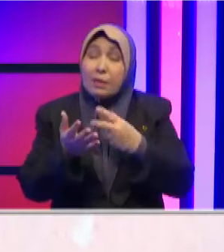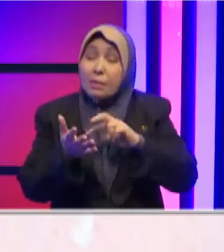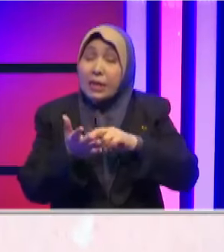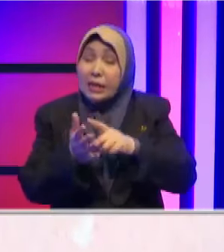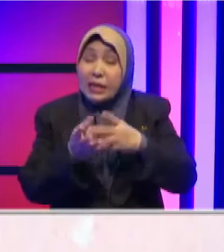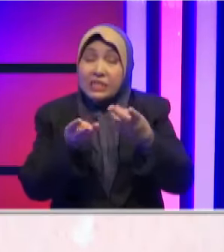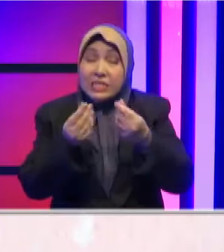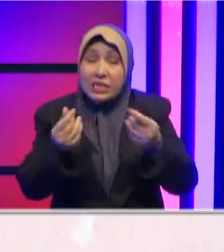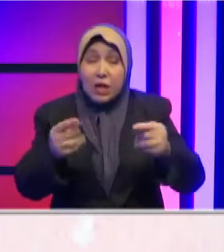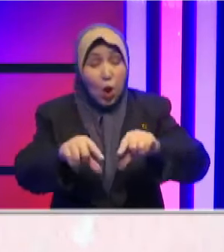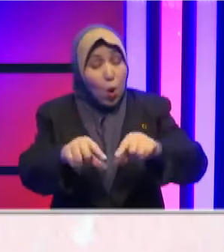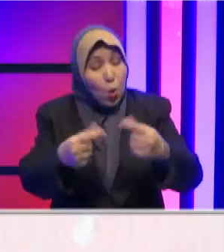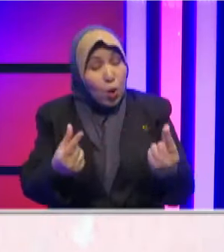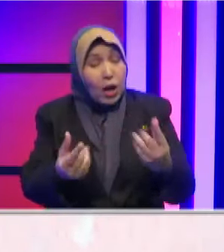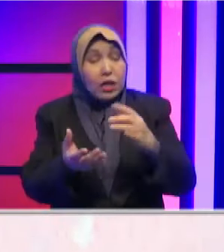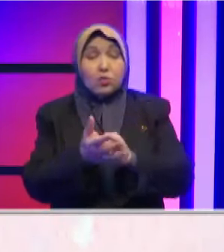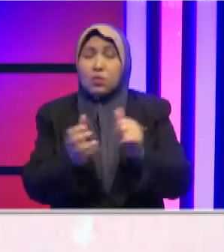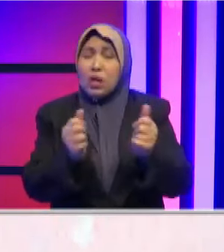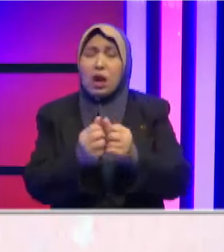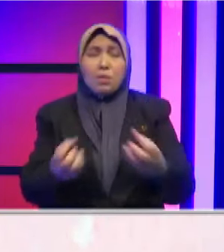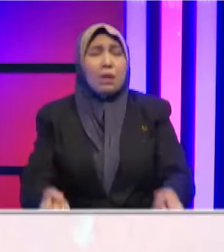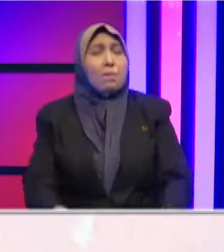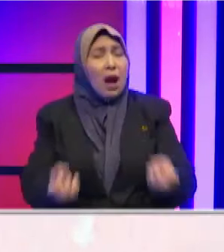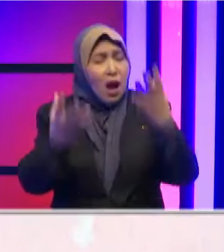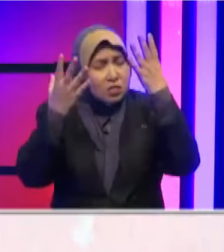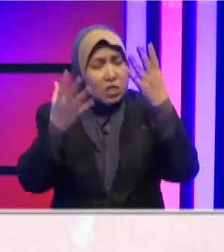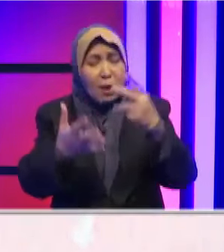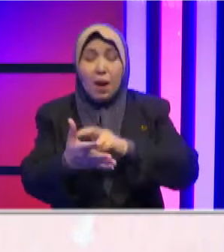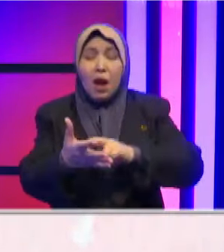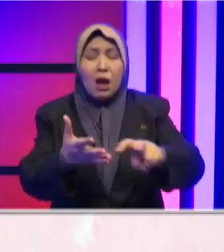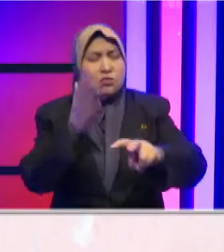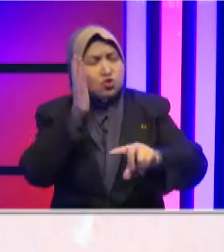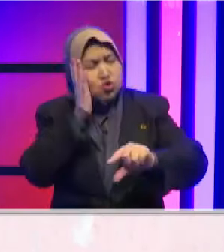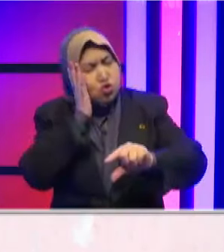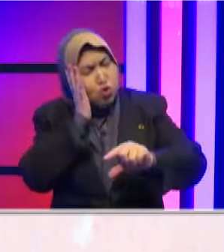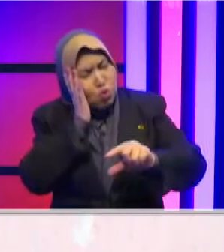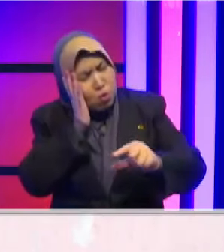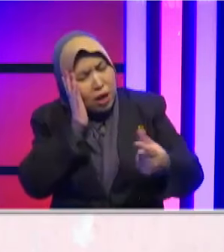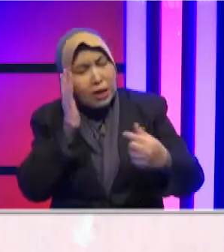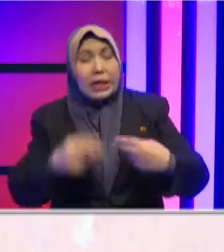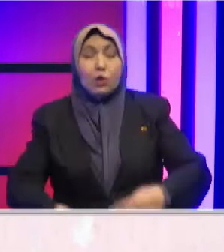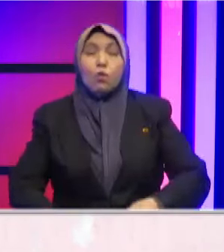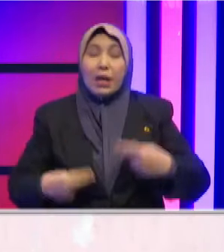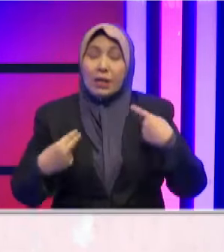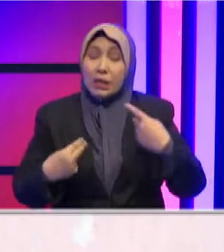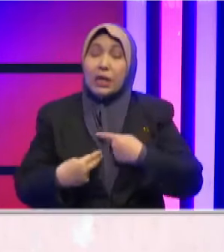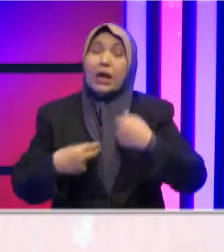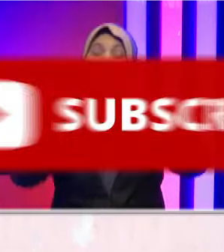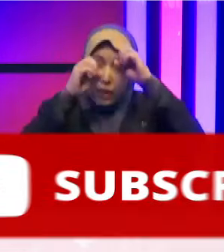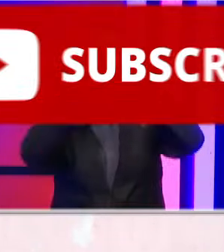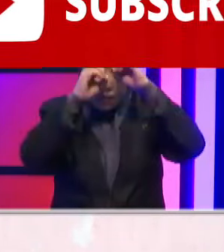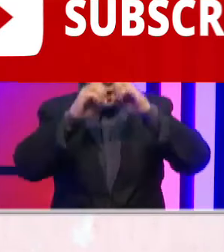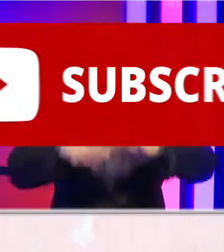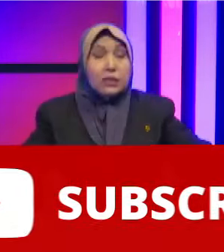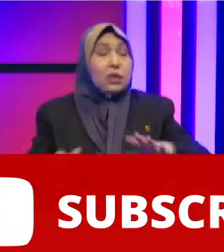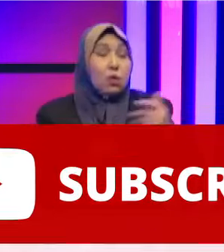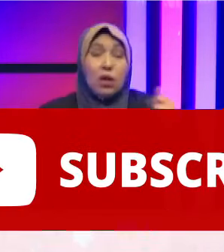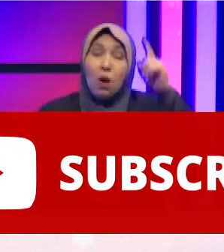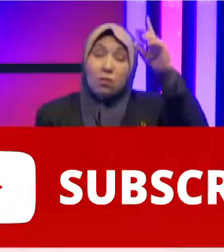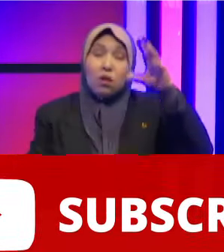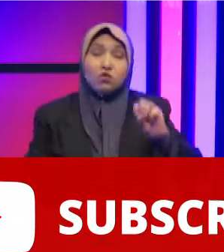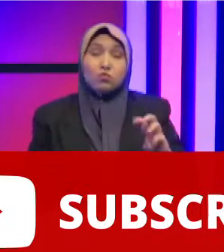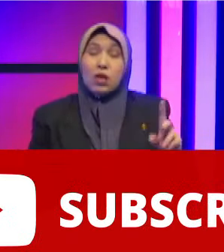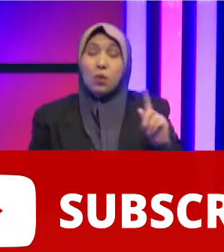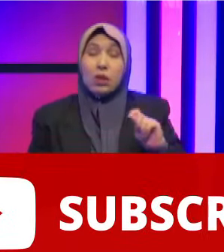yaitu al-qur'anul Karim dengan banyak membaca al-quran semoga kehidupan kita akan diberkati oleh Allah subhanahu